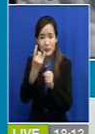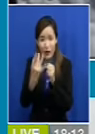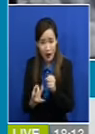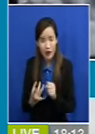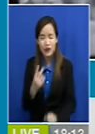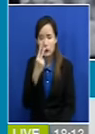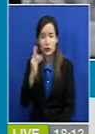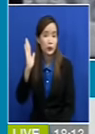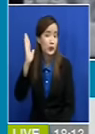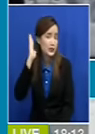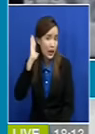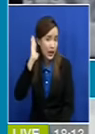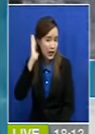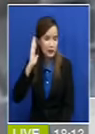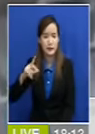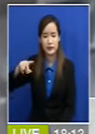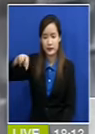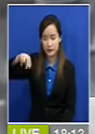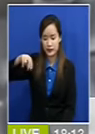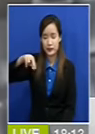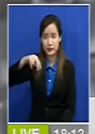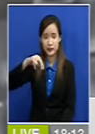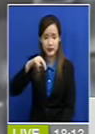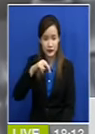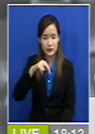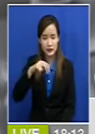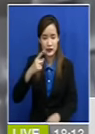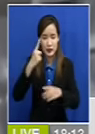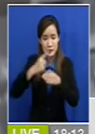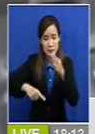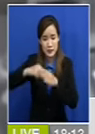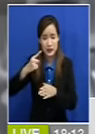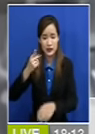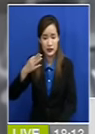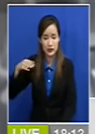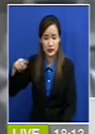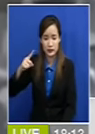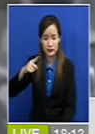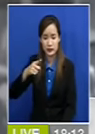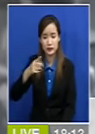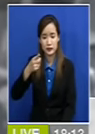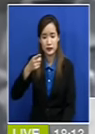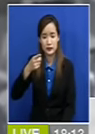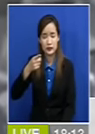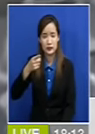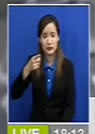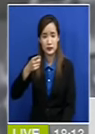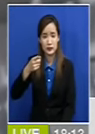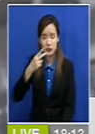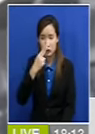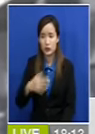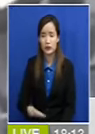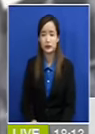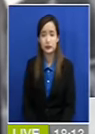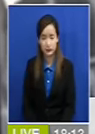เป็นชายคนหนึ่งเดินเข้าไปในห้องพร้อมกับมีดตังตอ หยิบขึ้นมานะฮะเนี่ยฮะจากด้านหลังโ